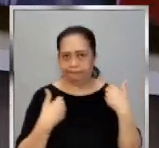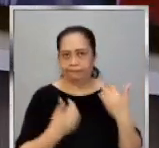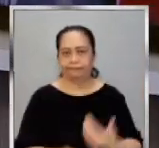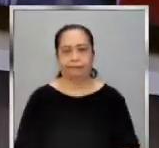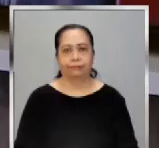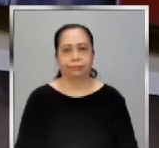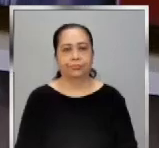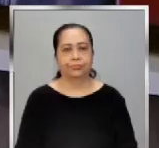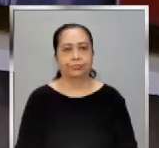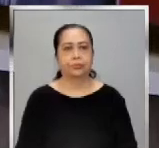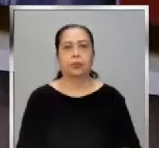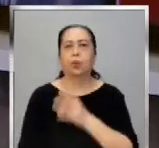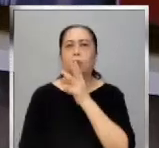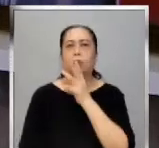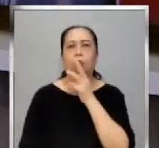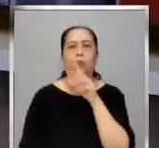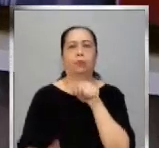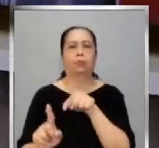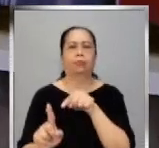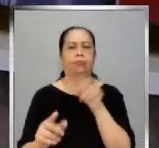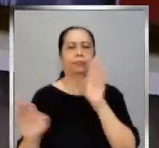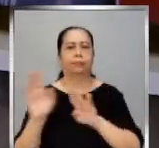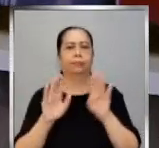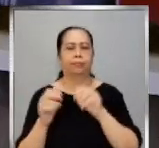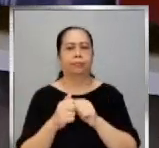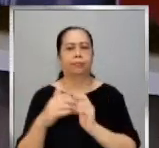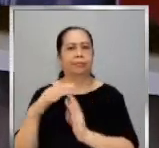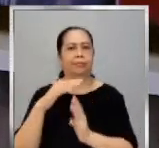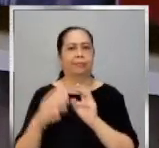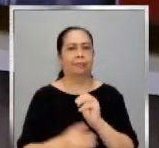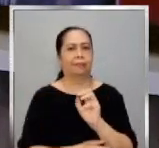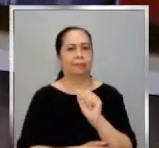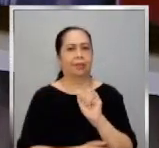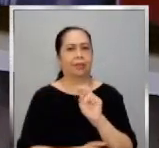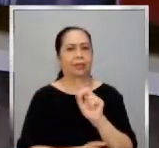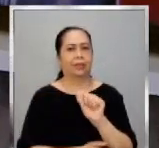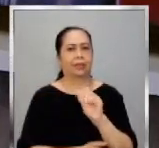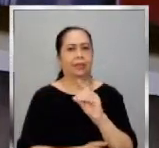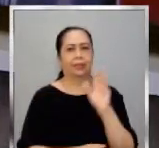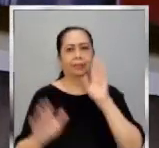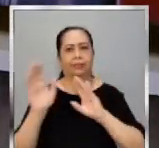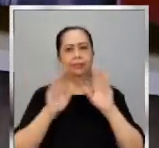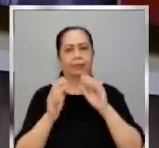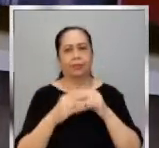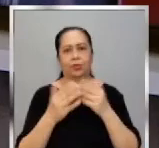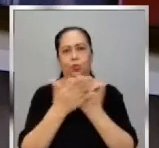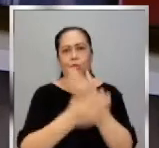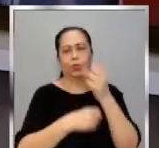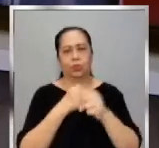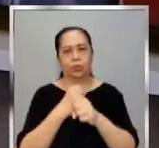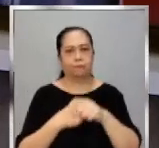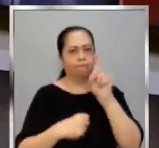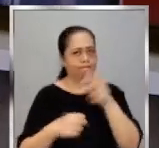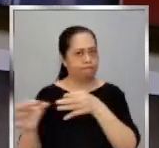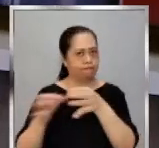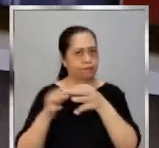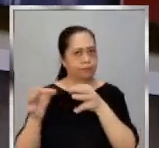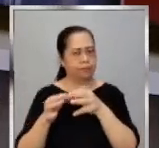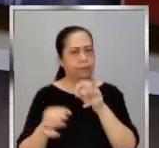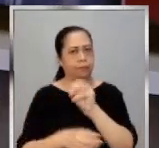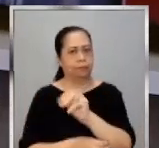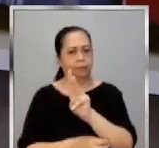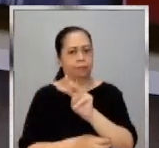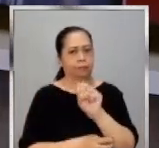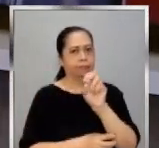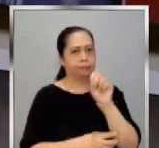Supply sa tubig ang pinoproblema ng ilang customer ng Maynila sa pagpasok ng bagong taon. Pinagpapaliwanag na ng Metropolitan Water Works and